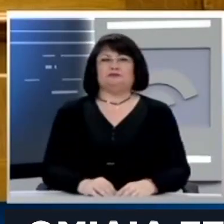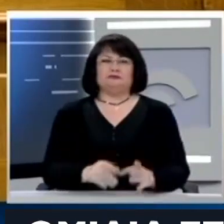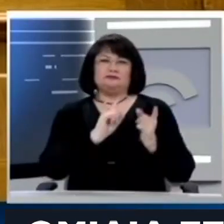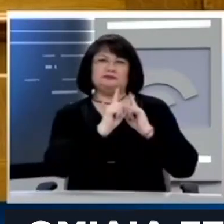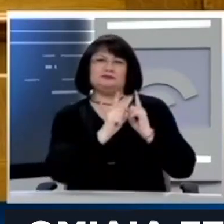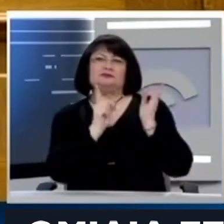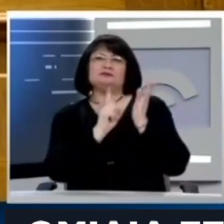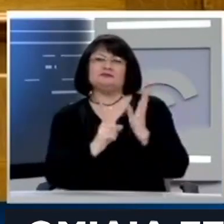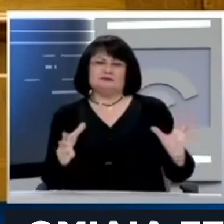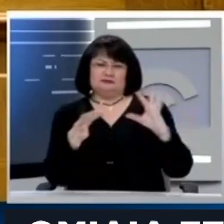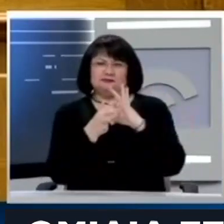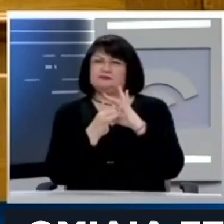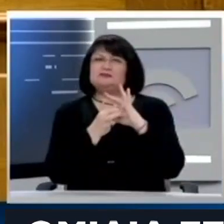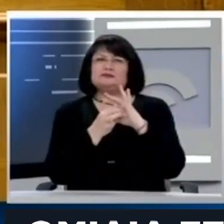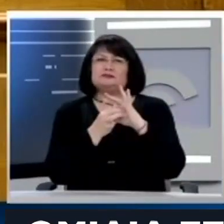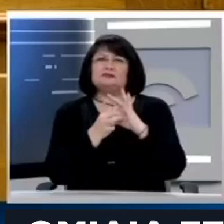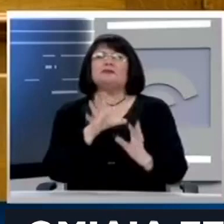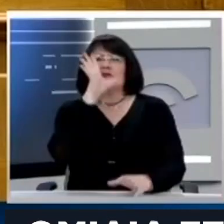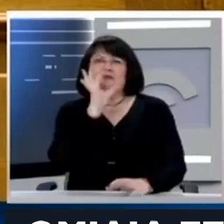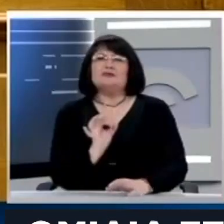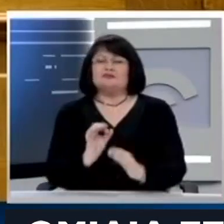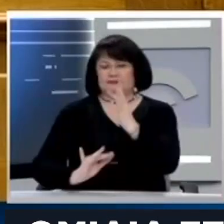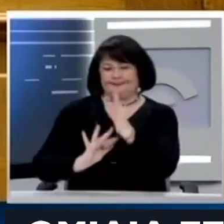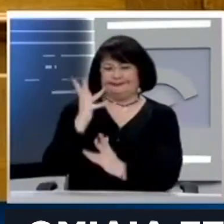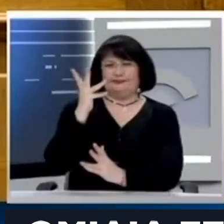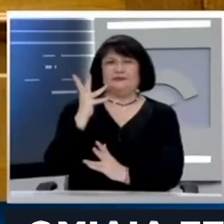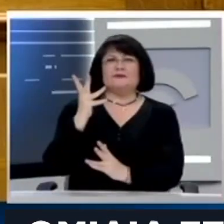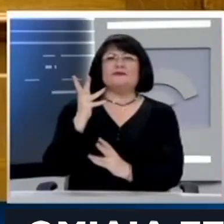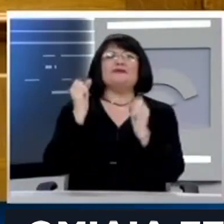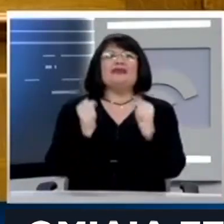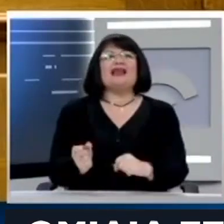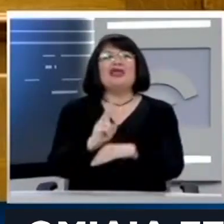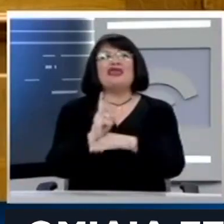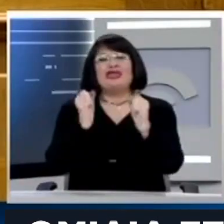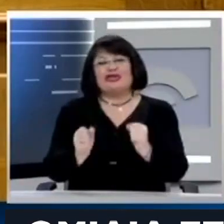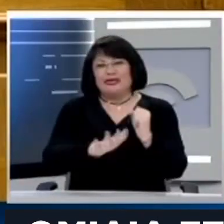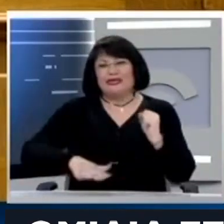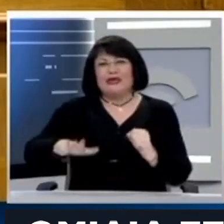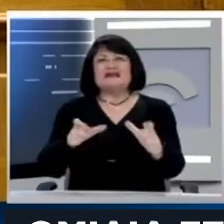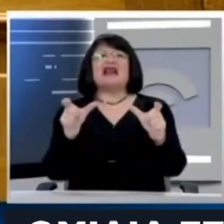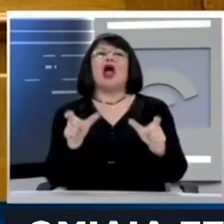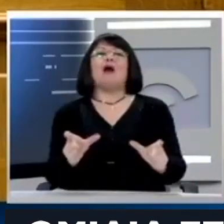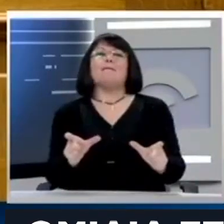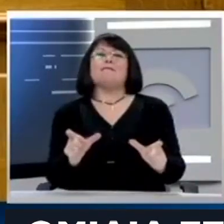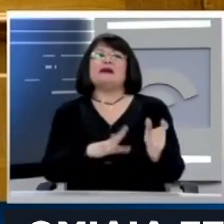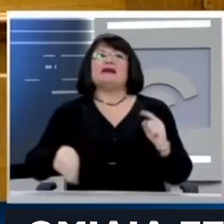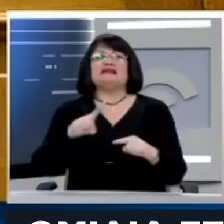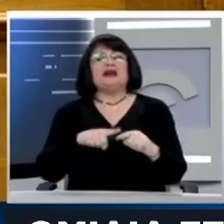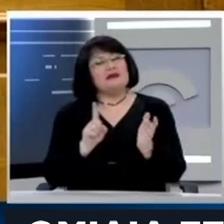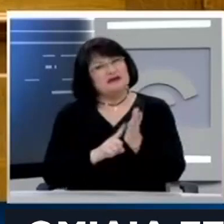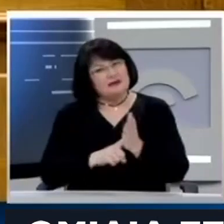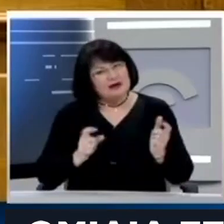έπρεπε να συνδέεται με την πραγματική αναβάθμιση του γεωπολιτικού ρόλου και την αμυντική θωράκιση της